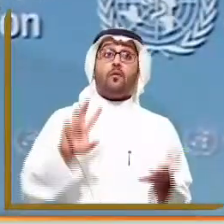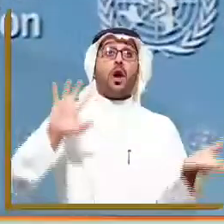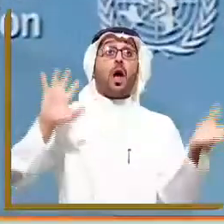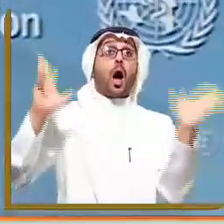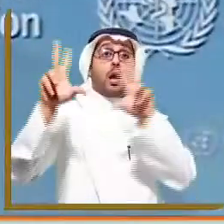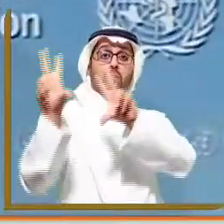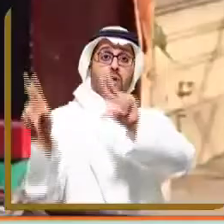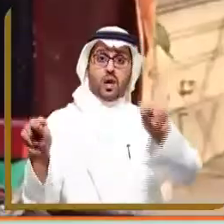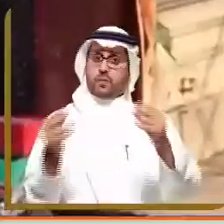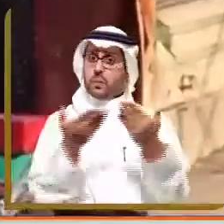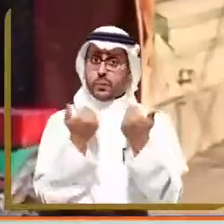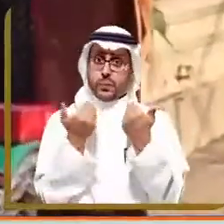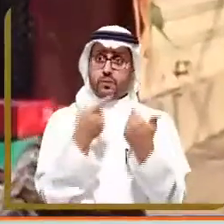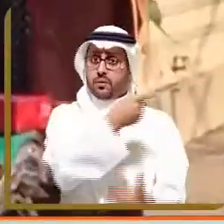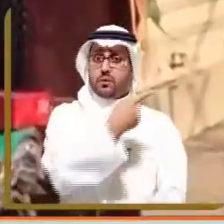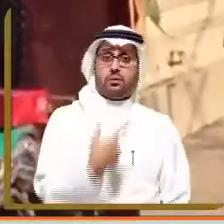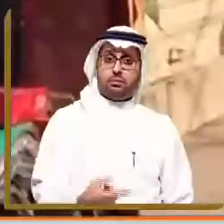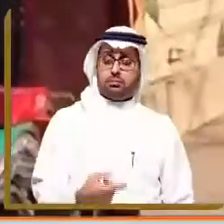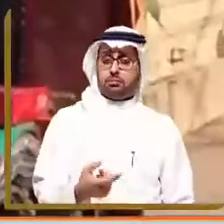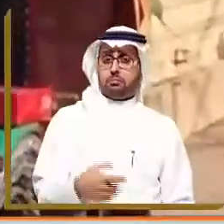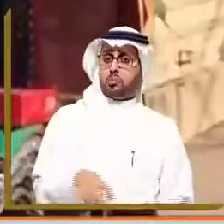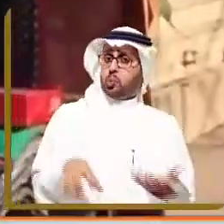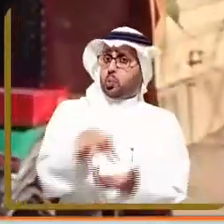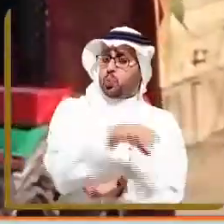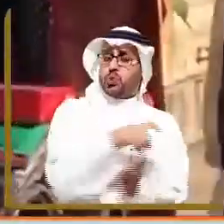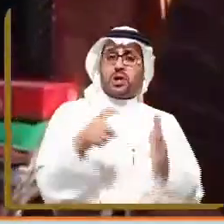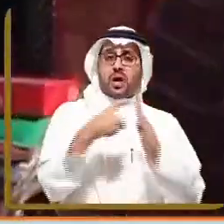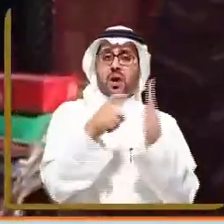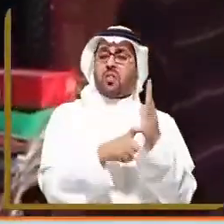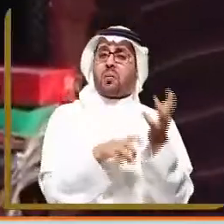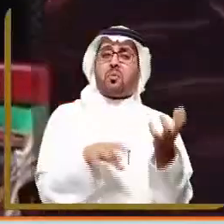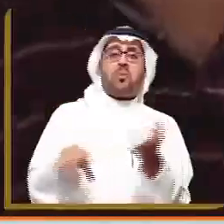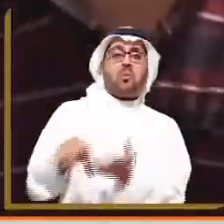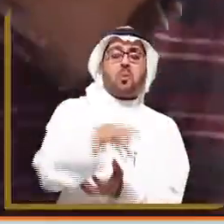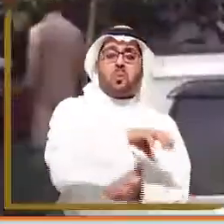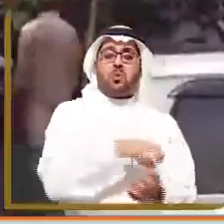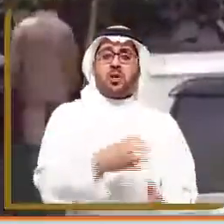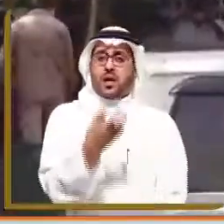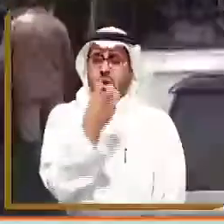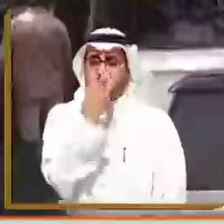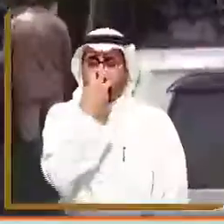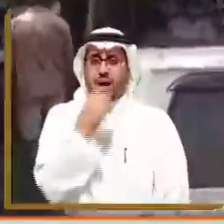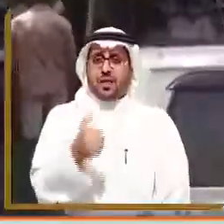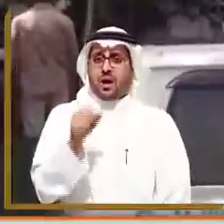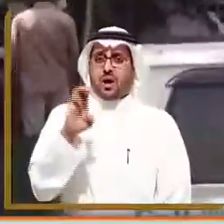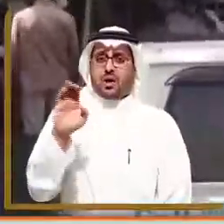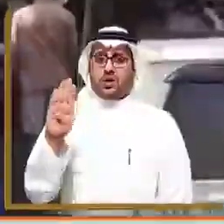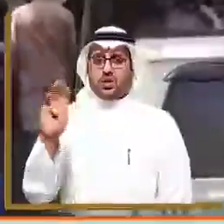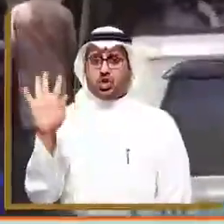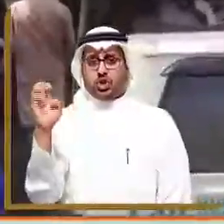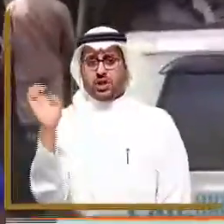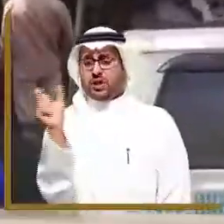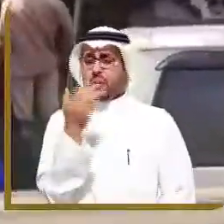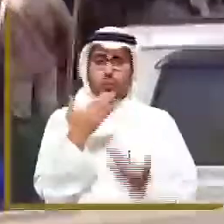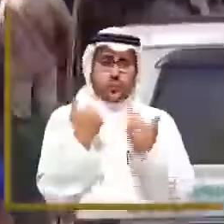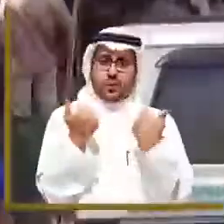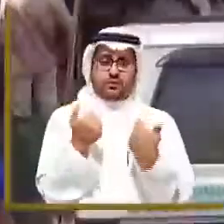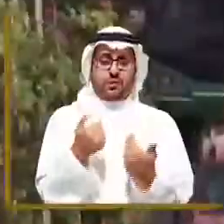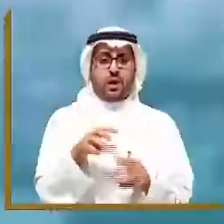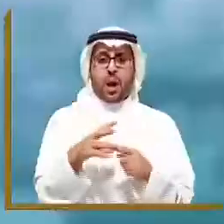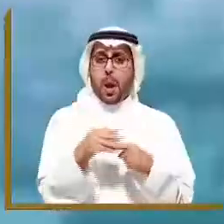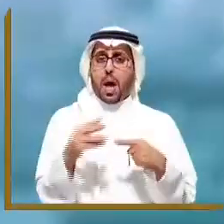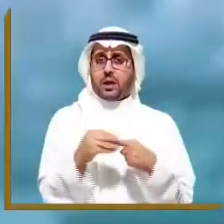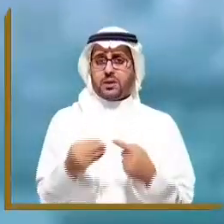العالم، في الوقت الذي يعاني فيه نظام الرعاية الصحية من وطأة المرض ونقص الأكسجين.